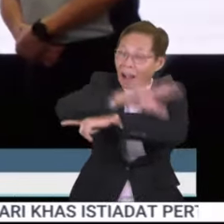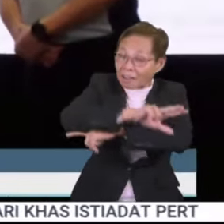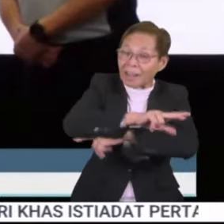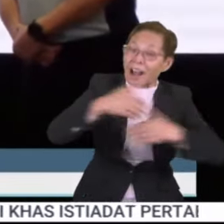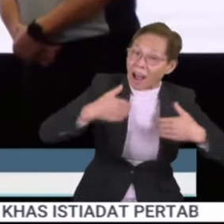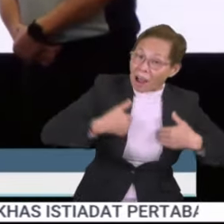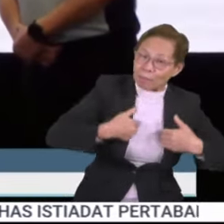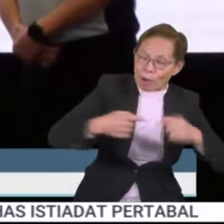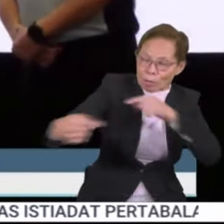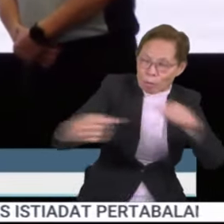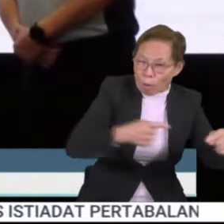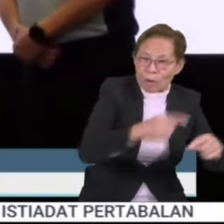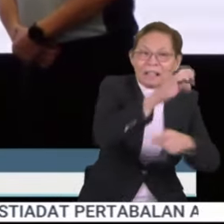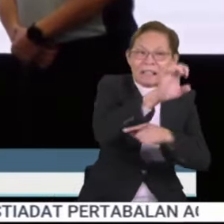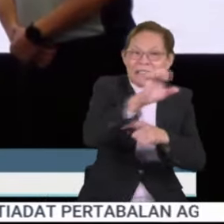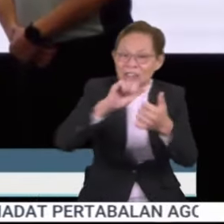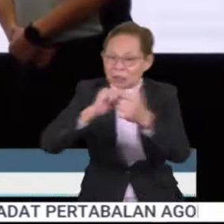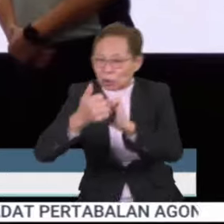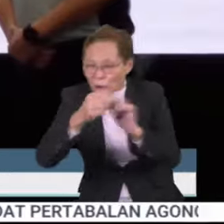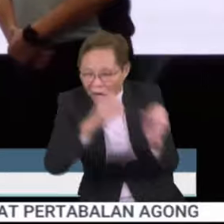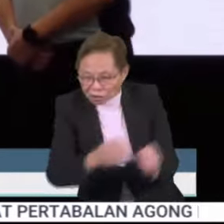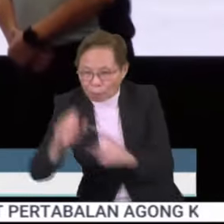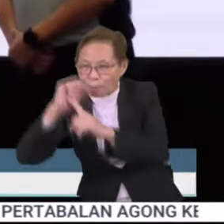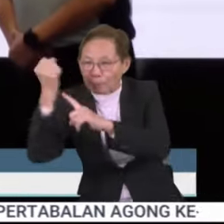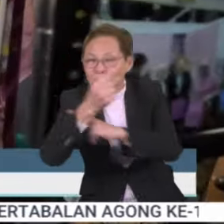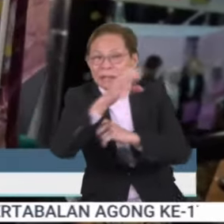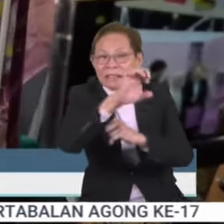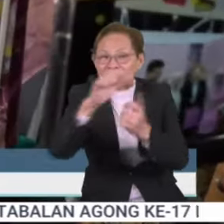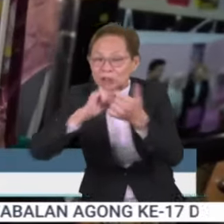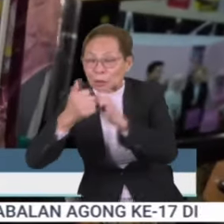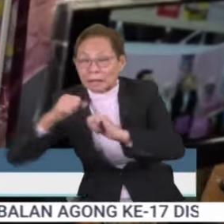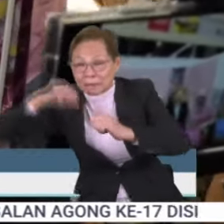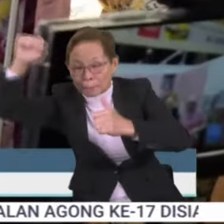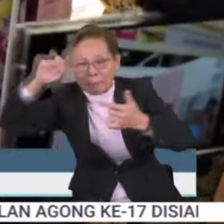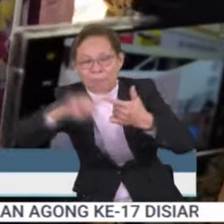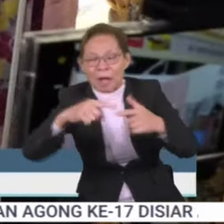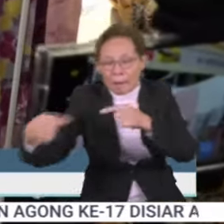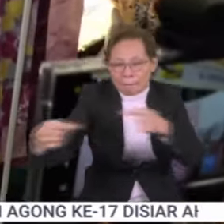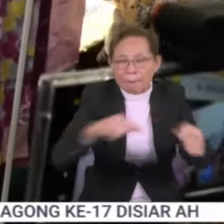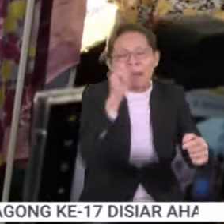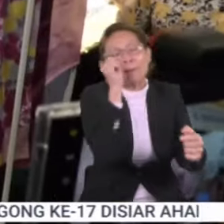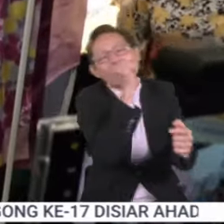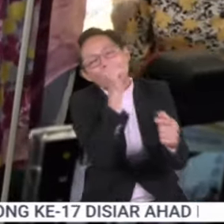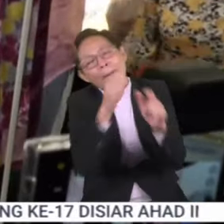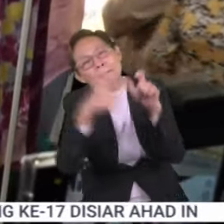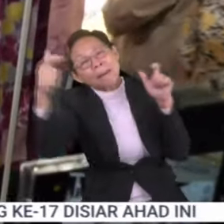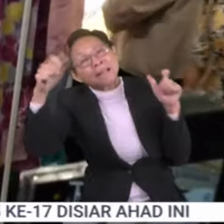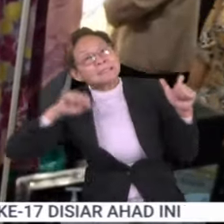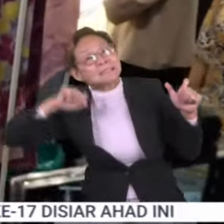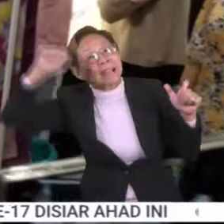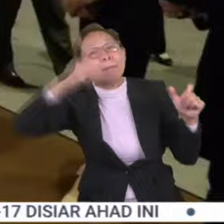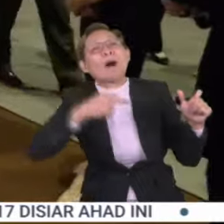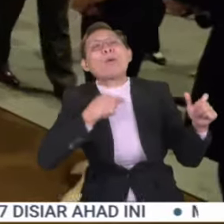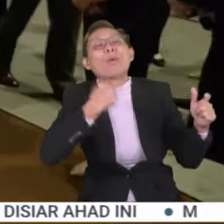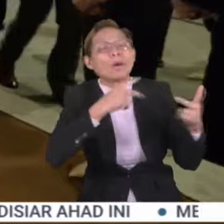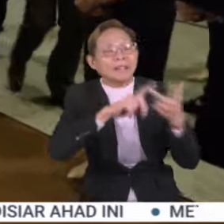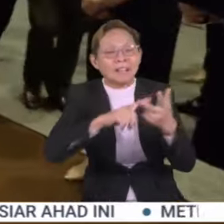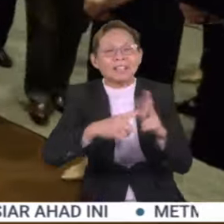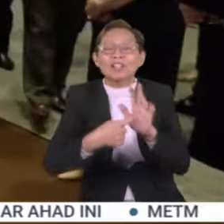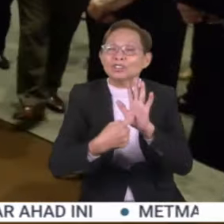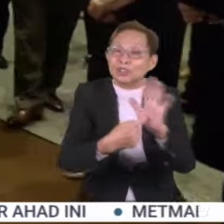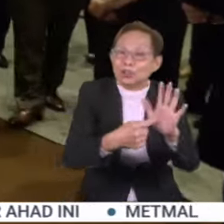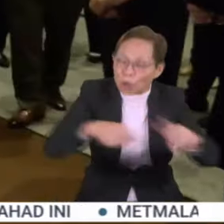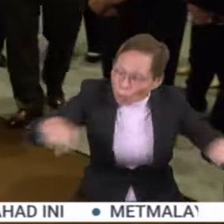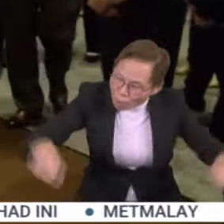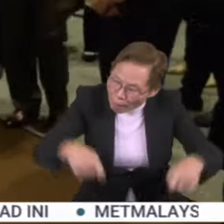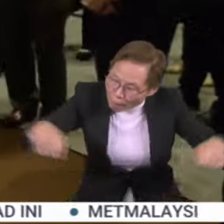ini perandingan eukan anjuran persatuan Ekan Sabah pertandingan nyanyian big Sabah voice dan demonstrasi